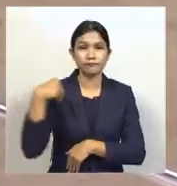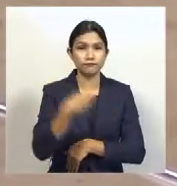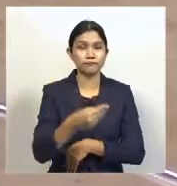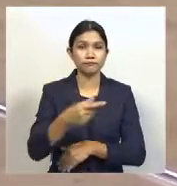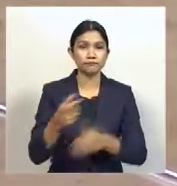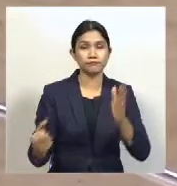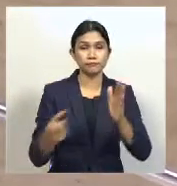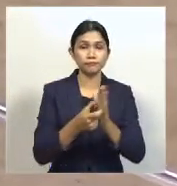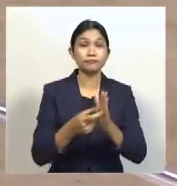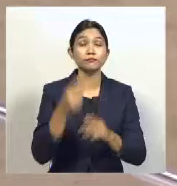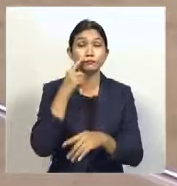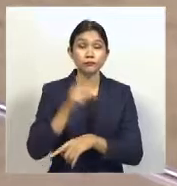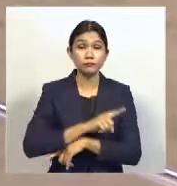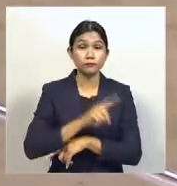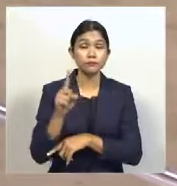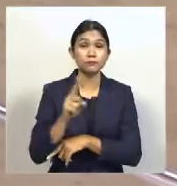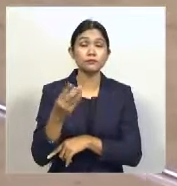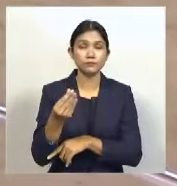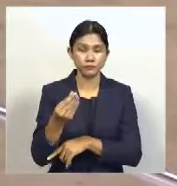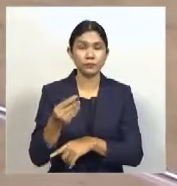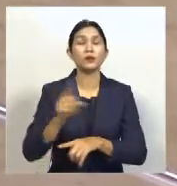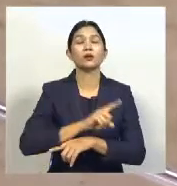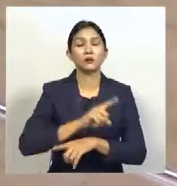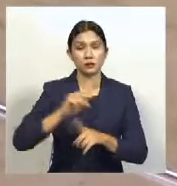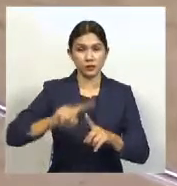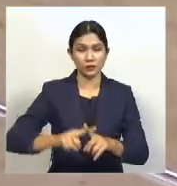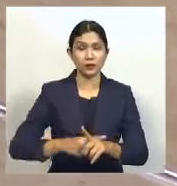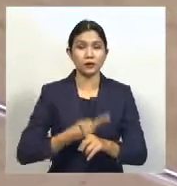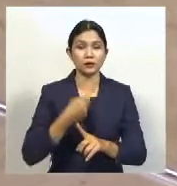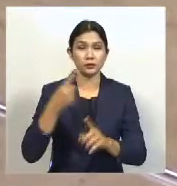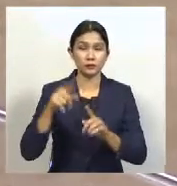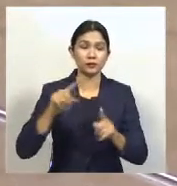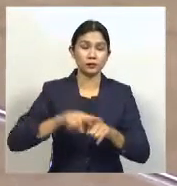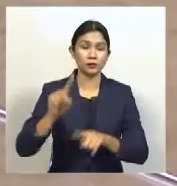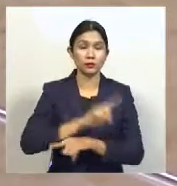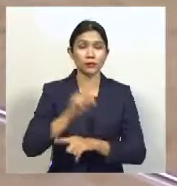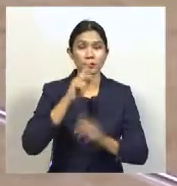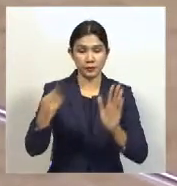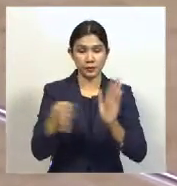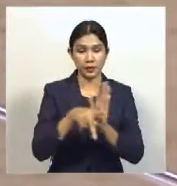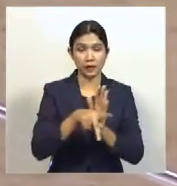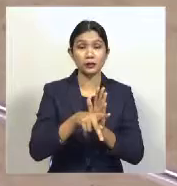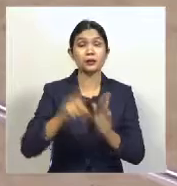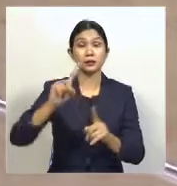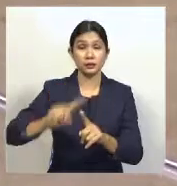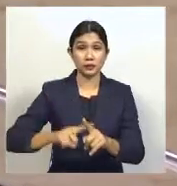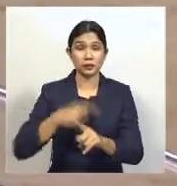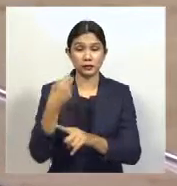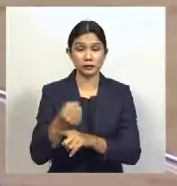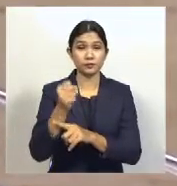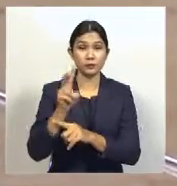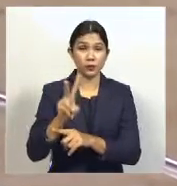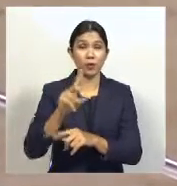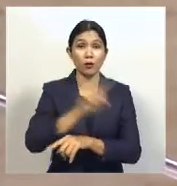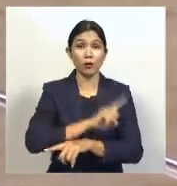าให้เป็นวันที่วันพฤหัสบดีที่12ธันวา